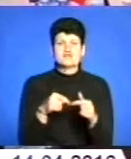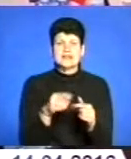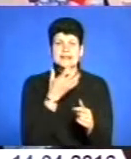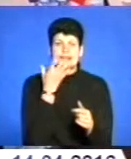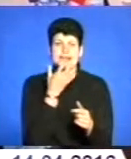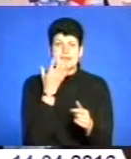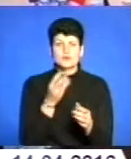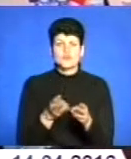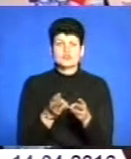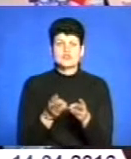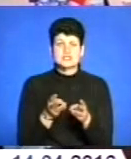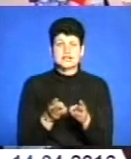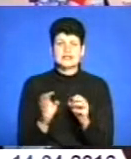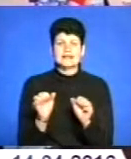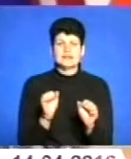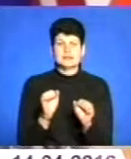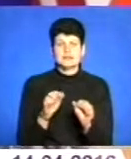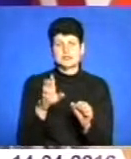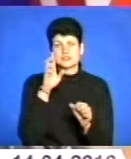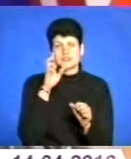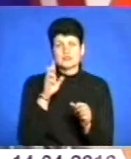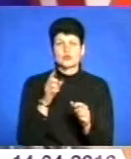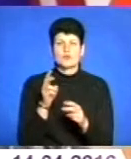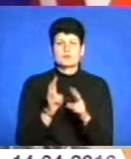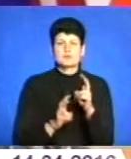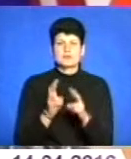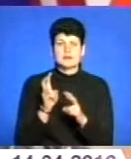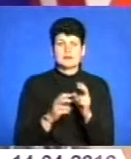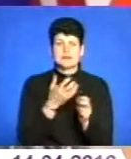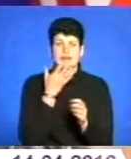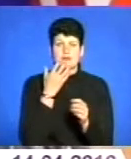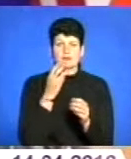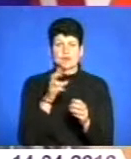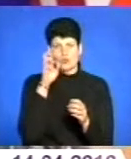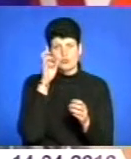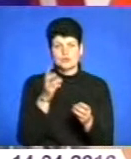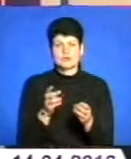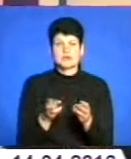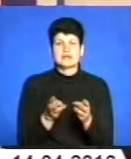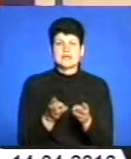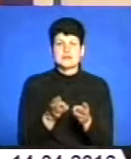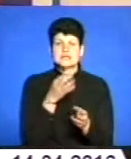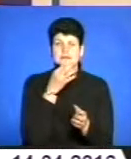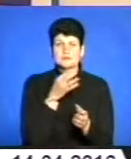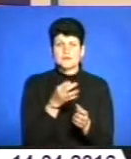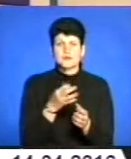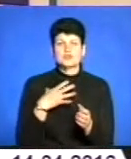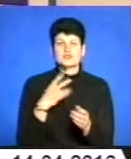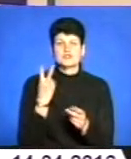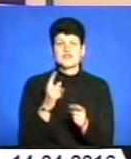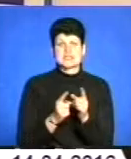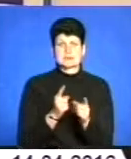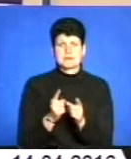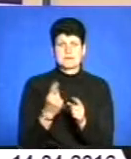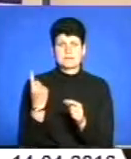теплопостачання, керівник комунального підприємства «Тернопільміськтеплокомуненерго» Андрій Чумак відповів. Очікують дві основні зміни.